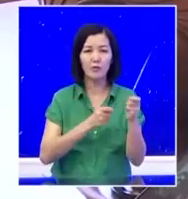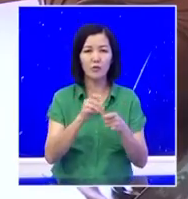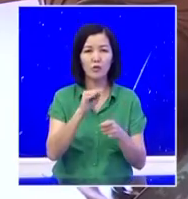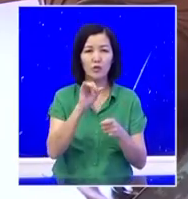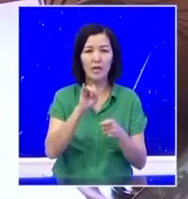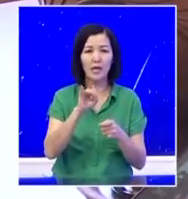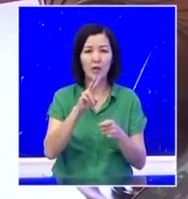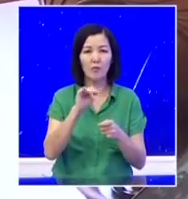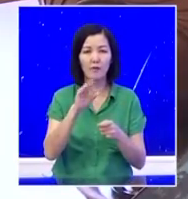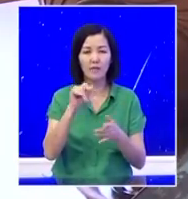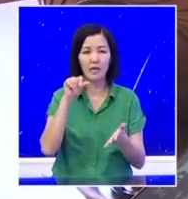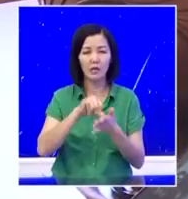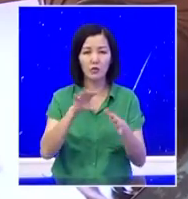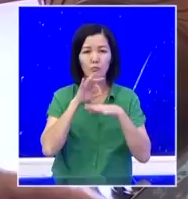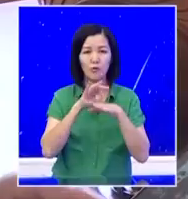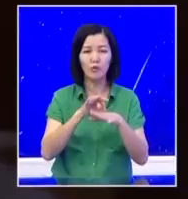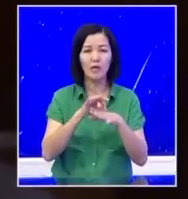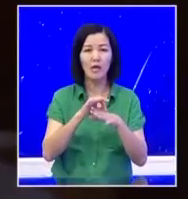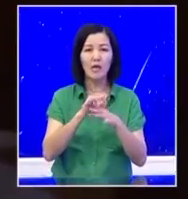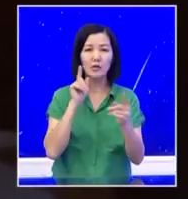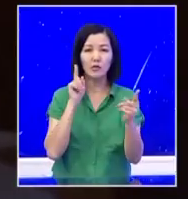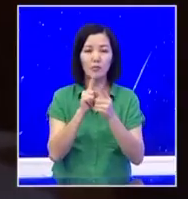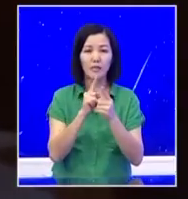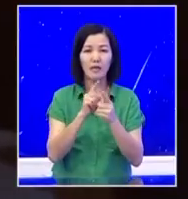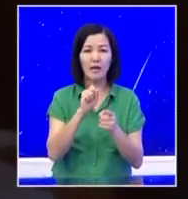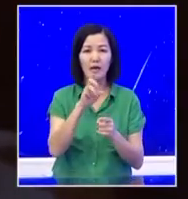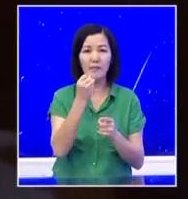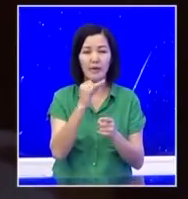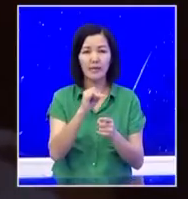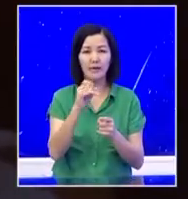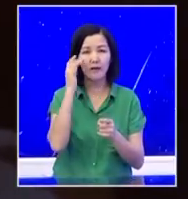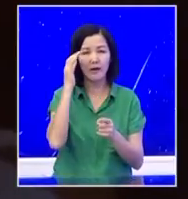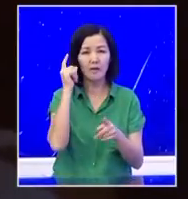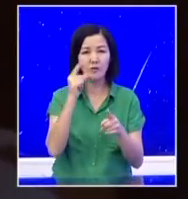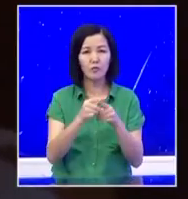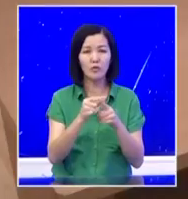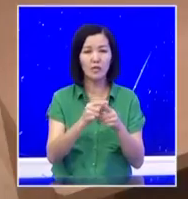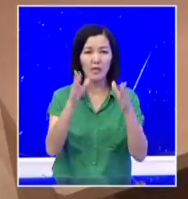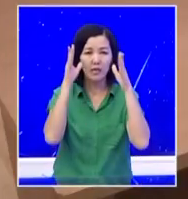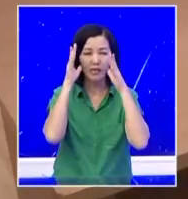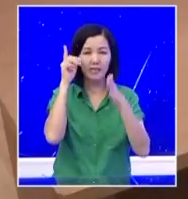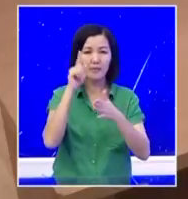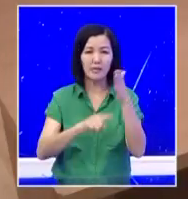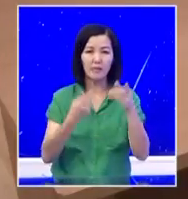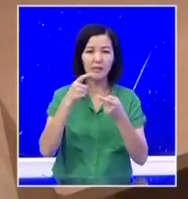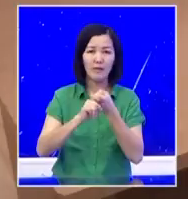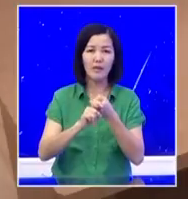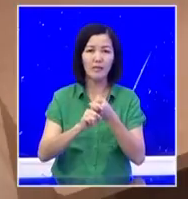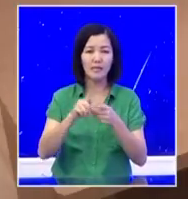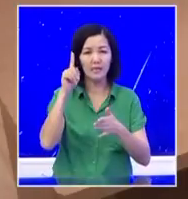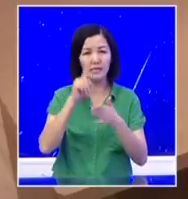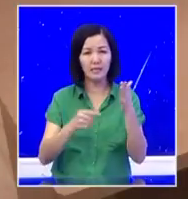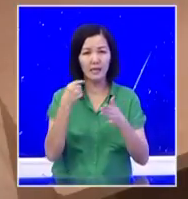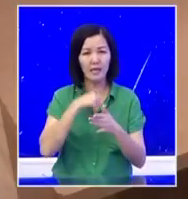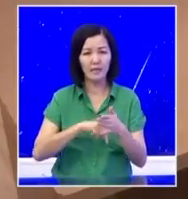продюсері Жұмахмет Жайдаубаевтың қатысуымен өтті. Сұхбат аясында абай қара сөздерінің ислам дінімен сабақтастығы, діндегі